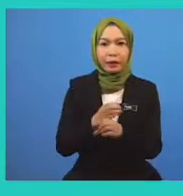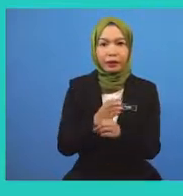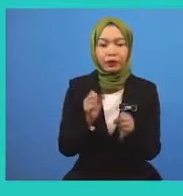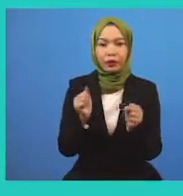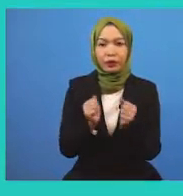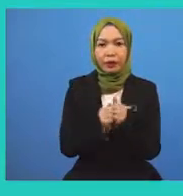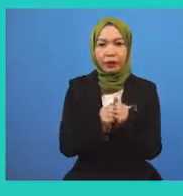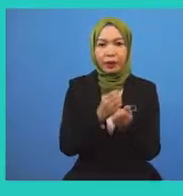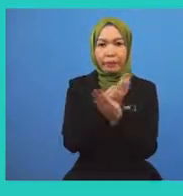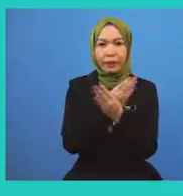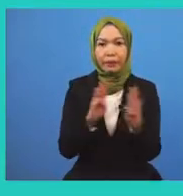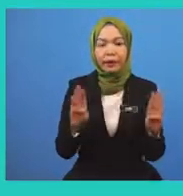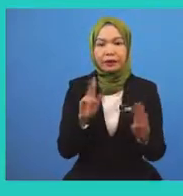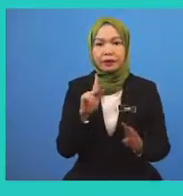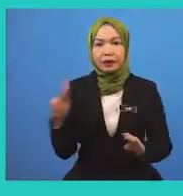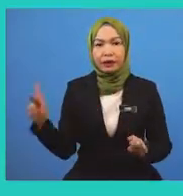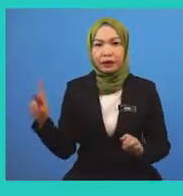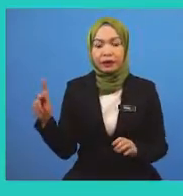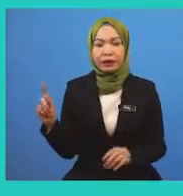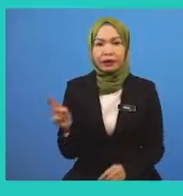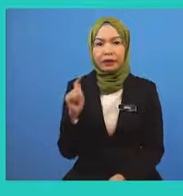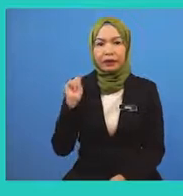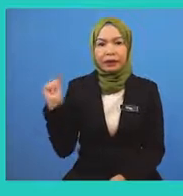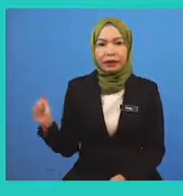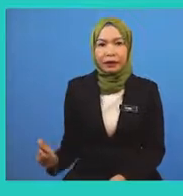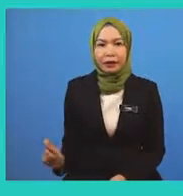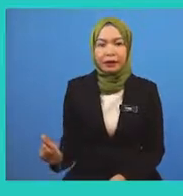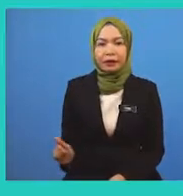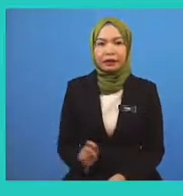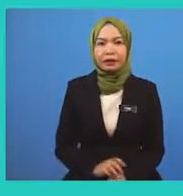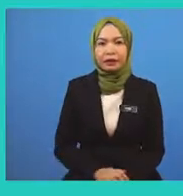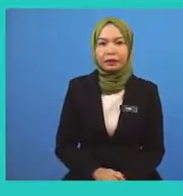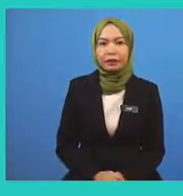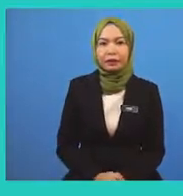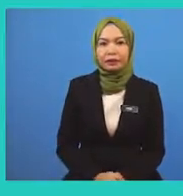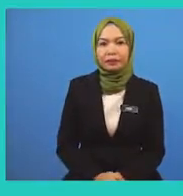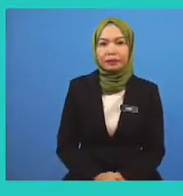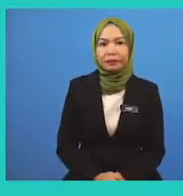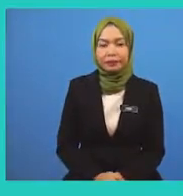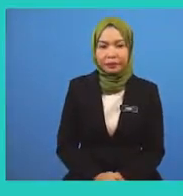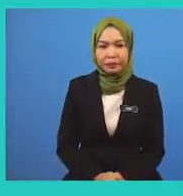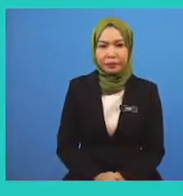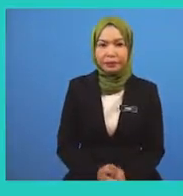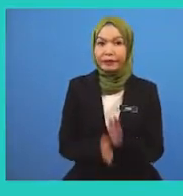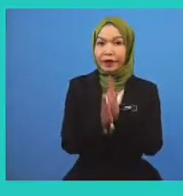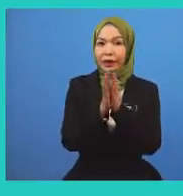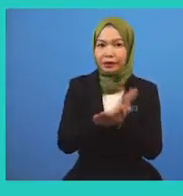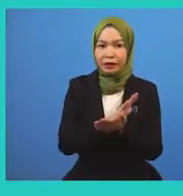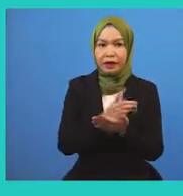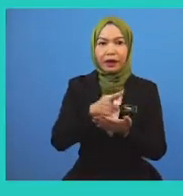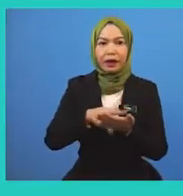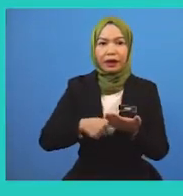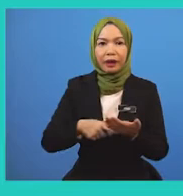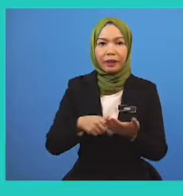membebaskan tenaga sebanyak 862 kilojoule. Jadi,